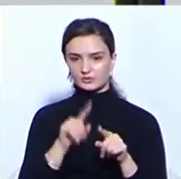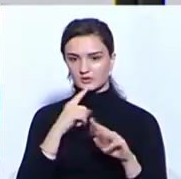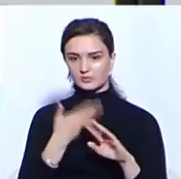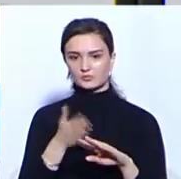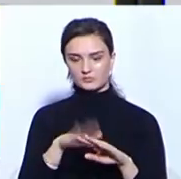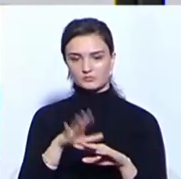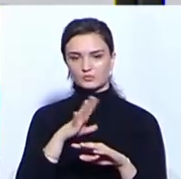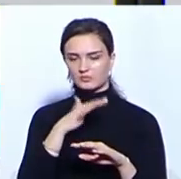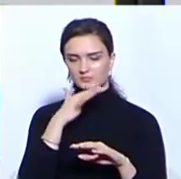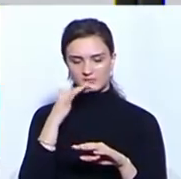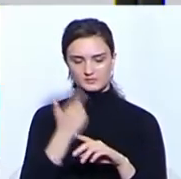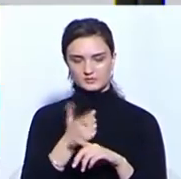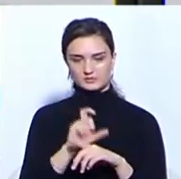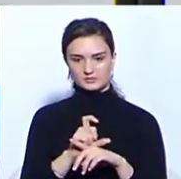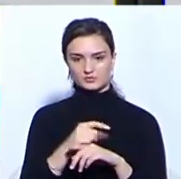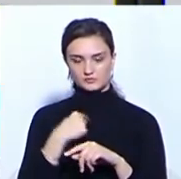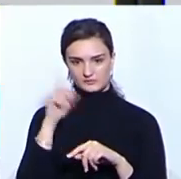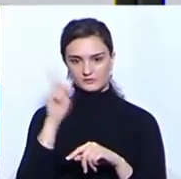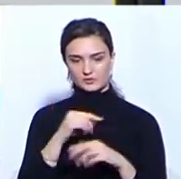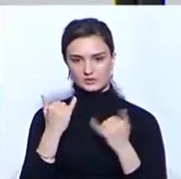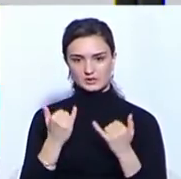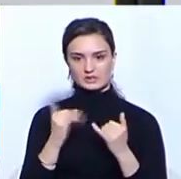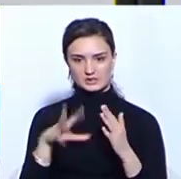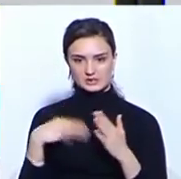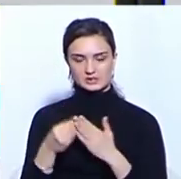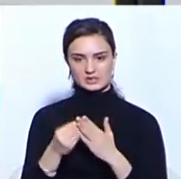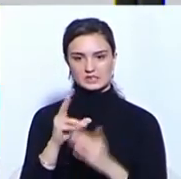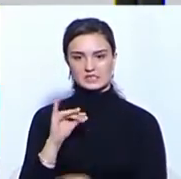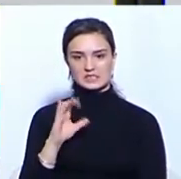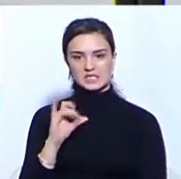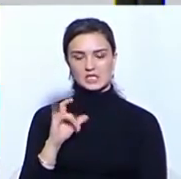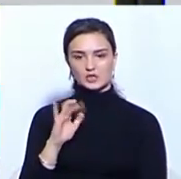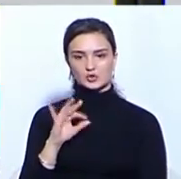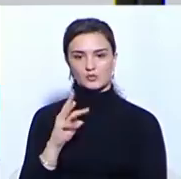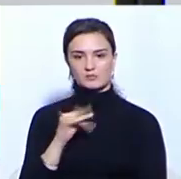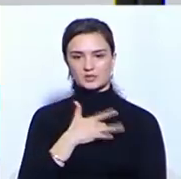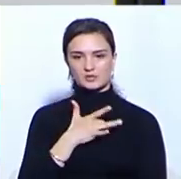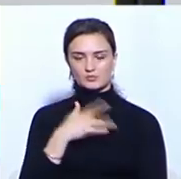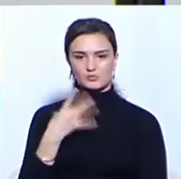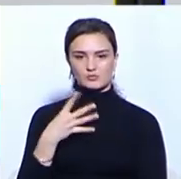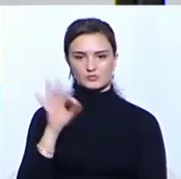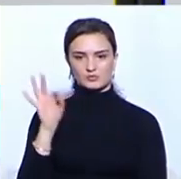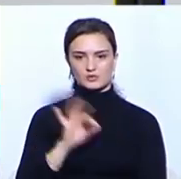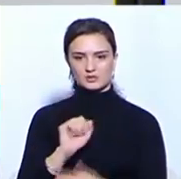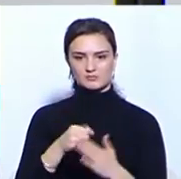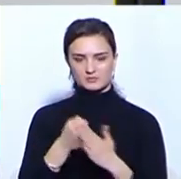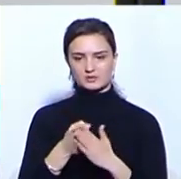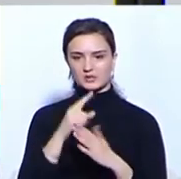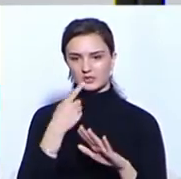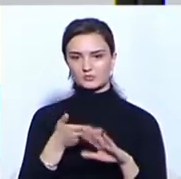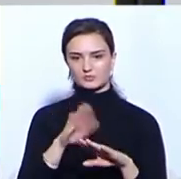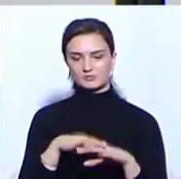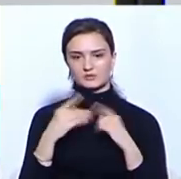გართულებები ქონდა ბევრი, ძალიან ბევრი. ჩვენ ვიცით, რომ დღესაც კი ჰისტერექტომიას დაახლოებით ეს 40%-ამდე აქვს